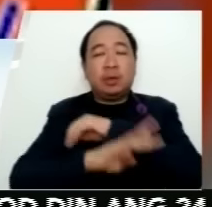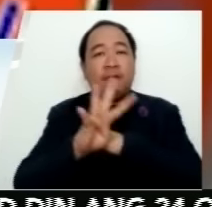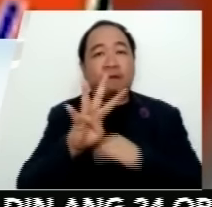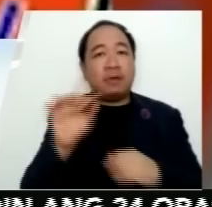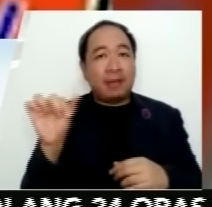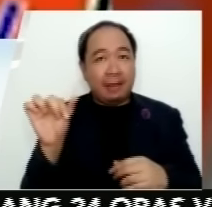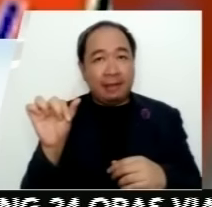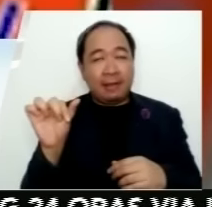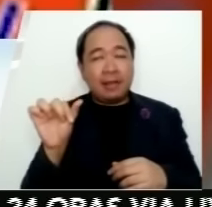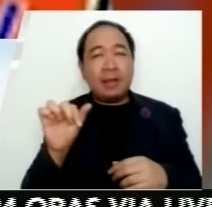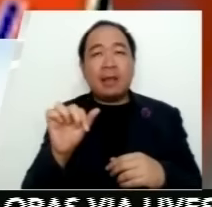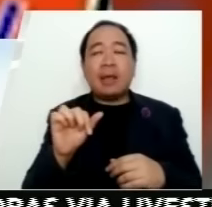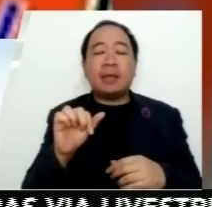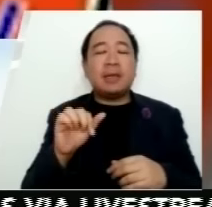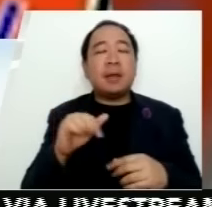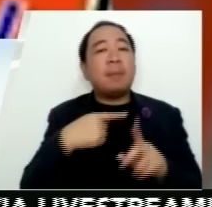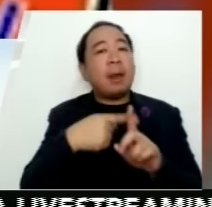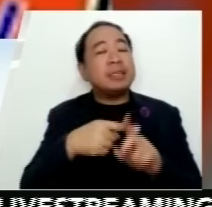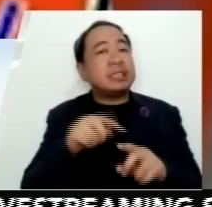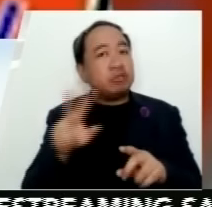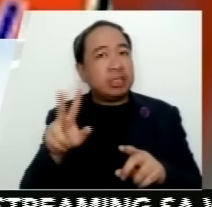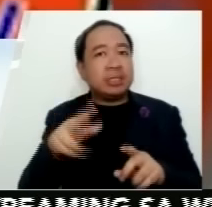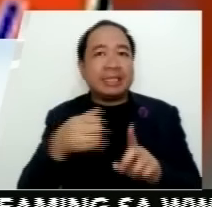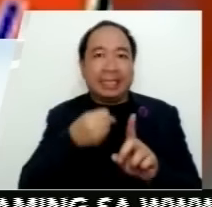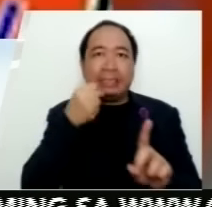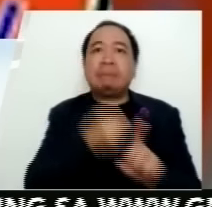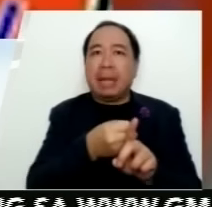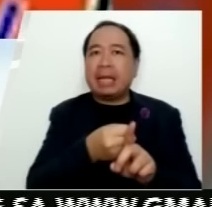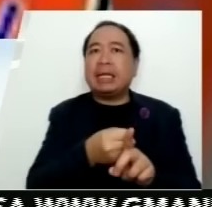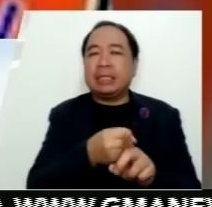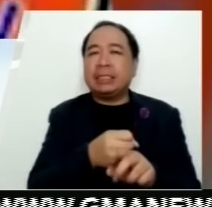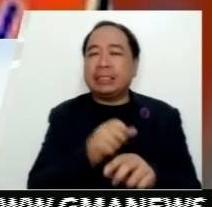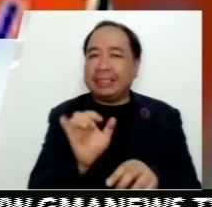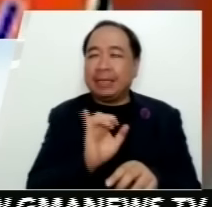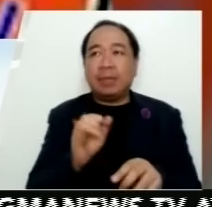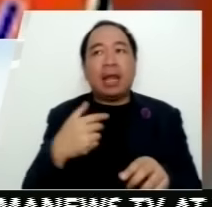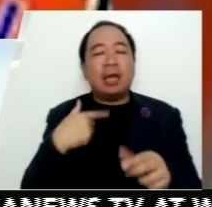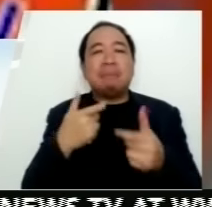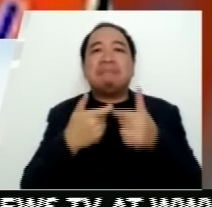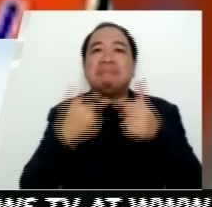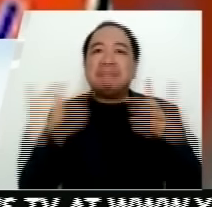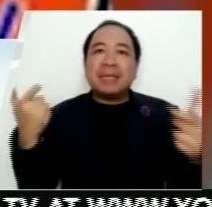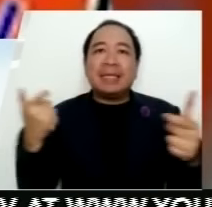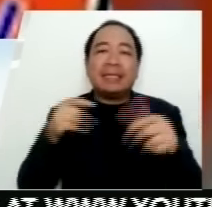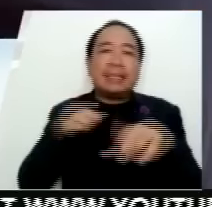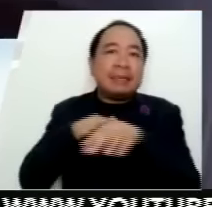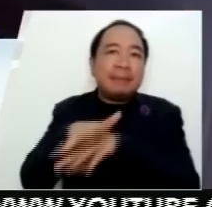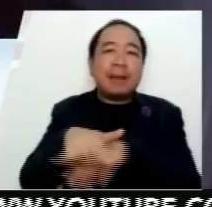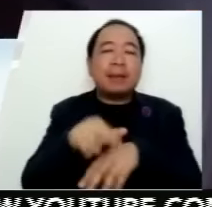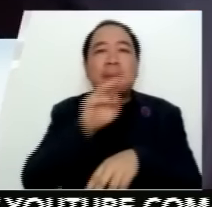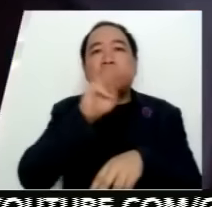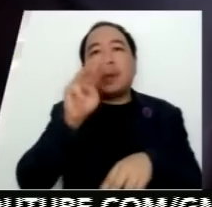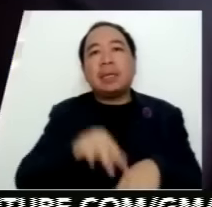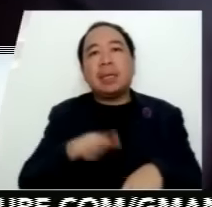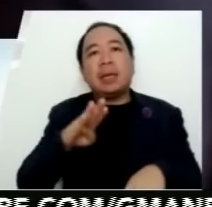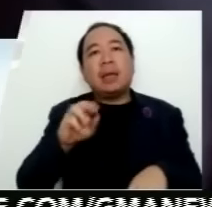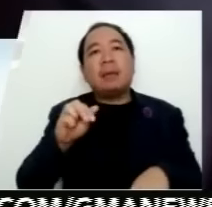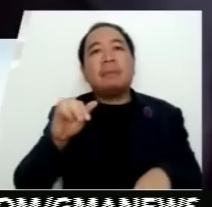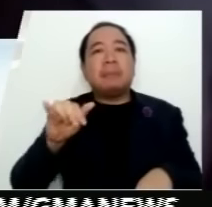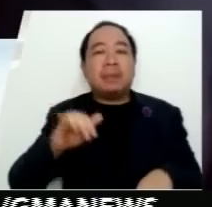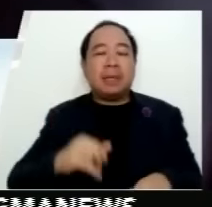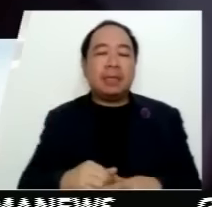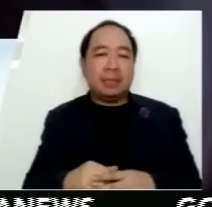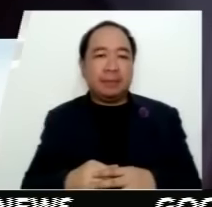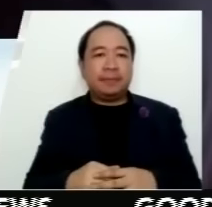3 will be affected. This will have a massive effect sa Manila Bay kapag minadali po natin. Ang